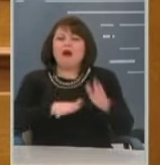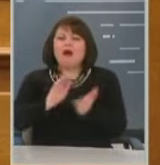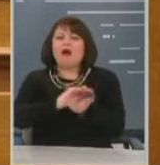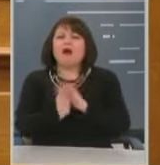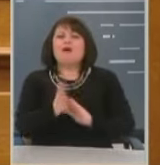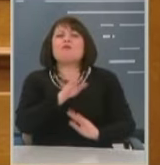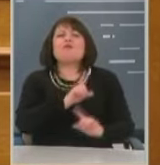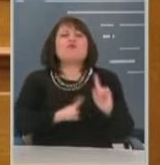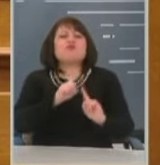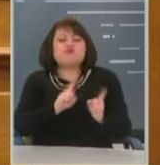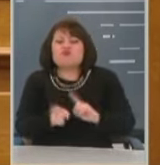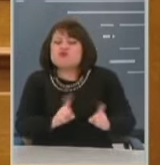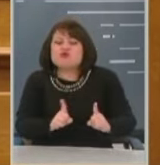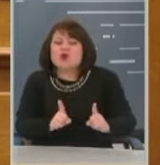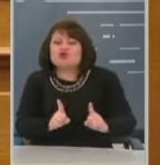πιανούμε ποιον.